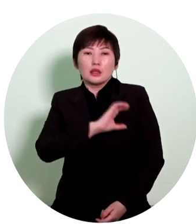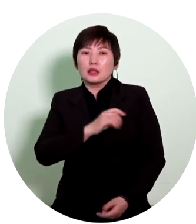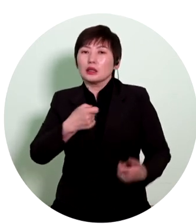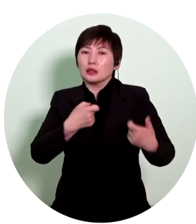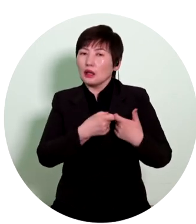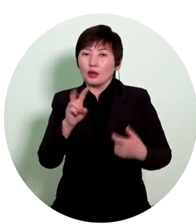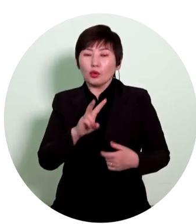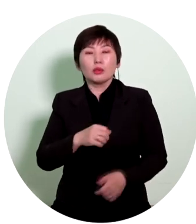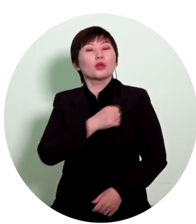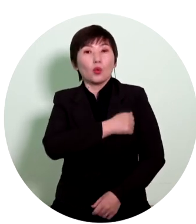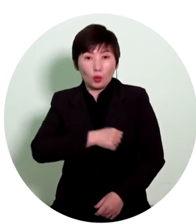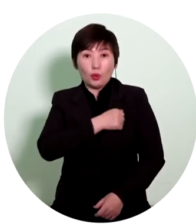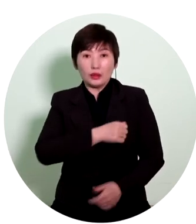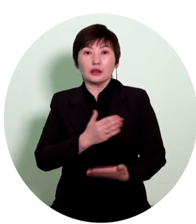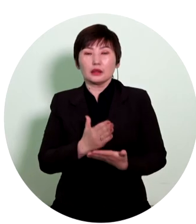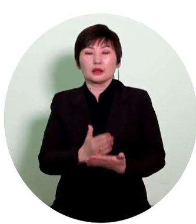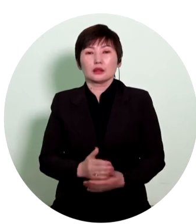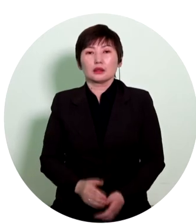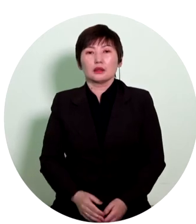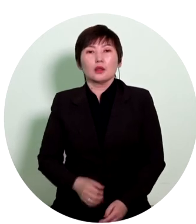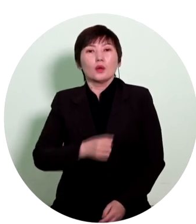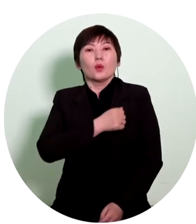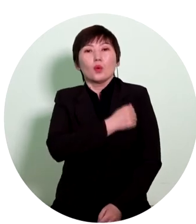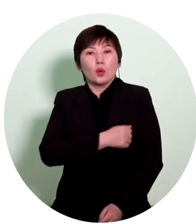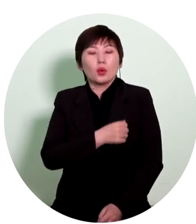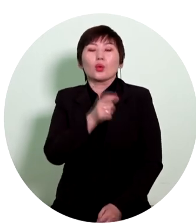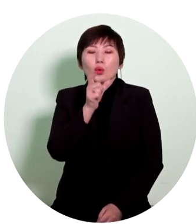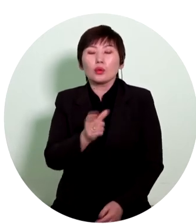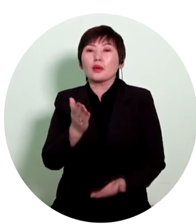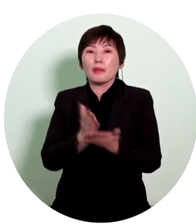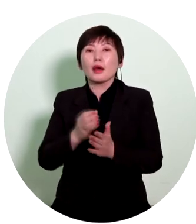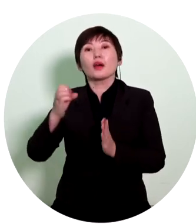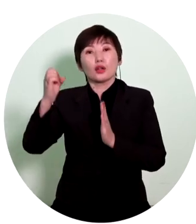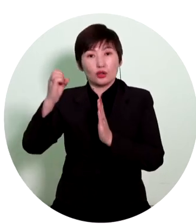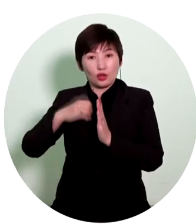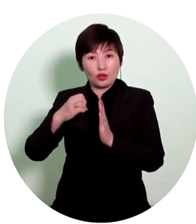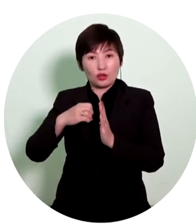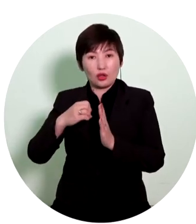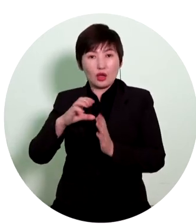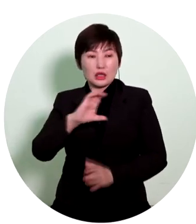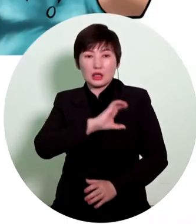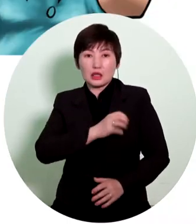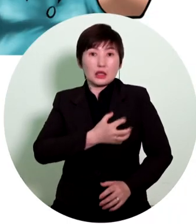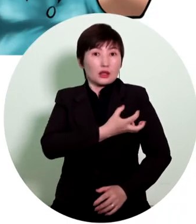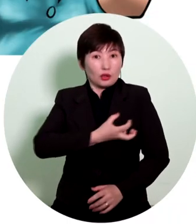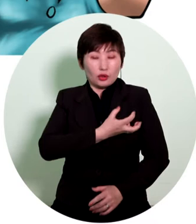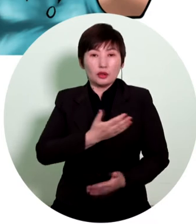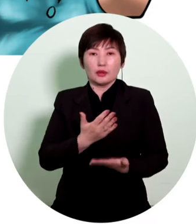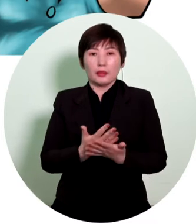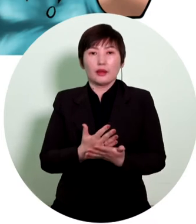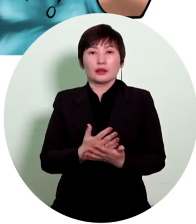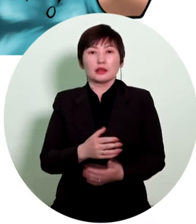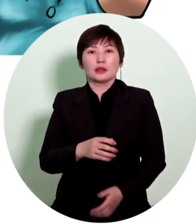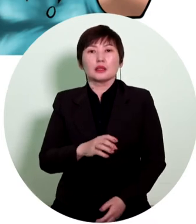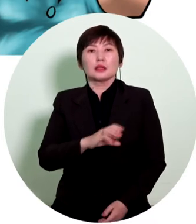улмаас хүн ууралдаг. Уур бол хүнд байх ёстой хэвийн одоо сэтгэл хөдлөл бөгөөд энэ дотроо